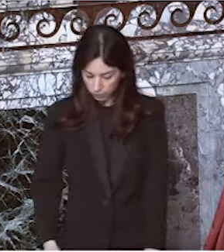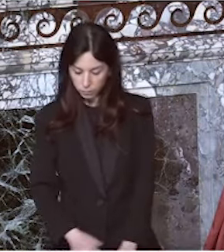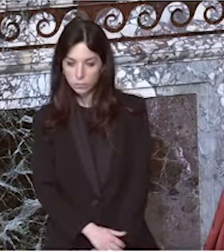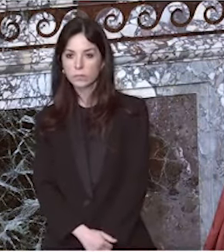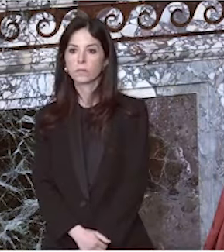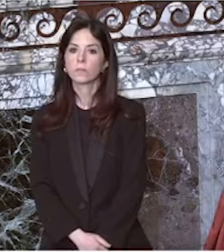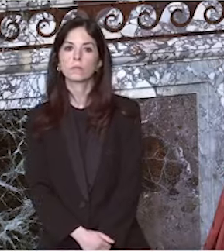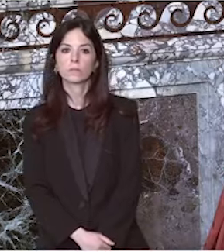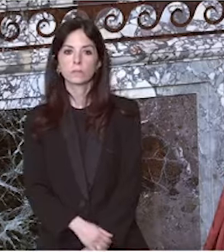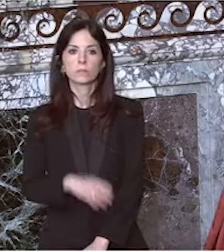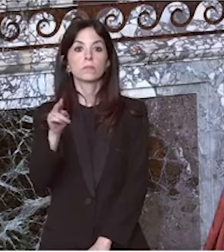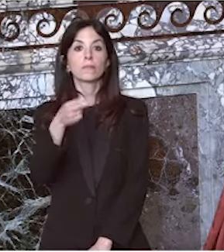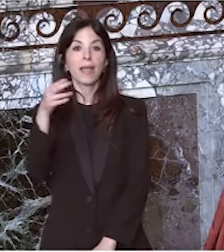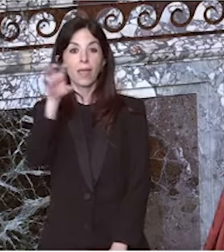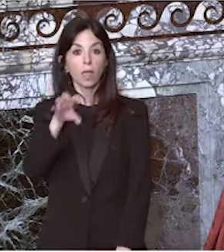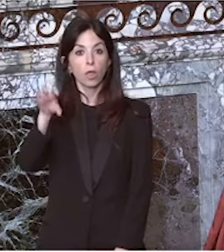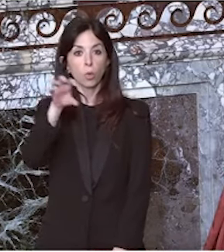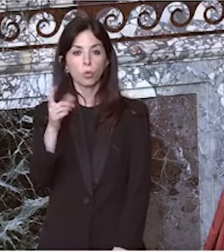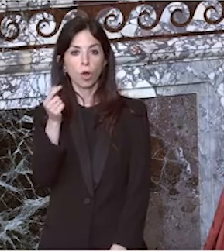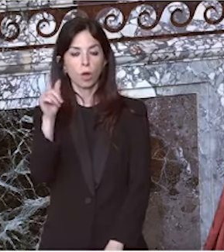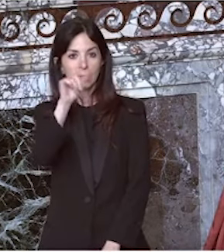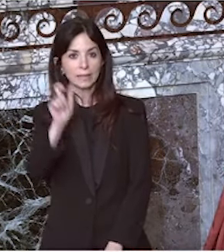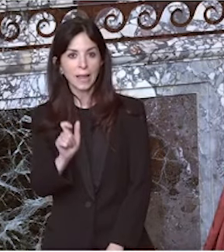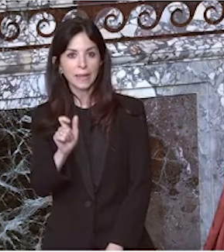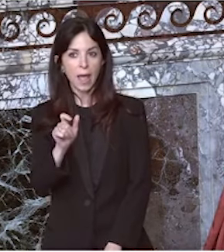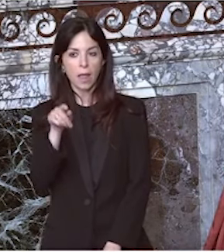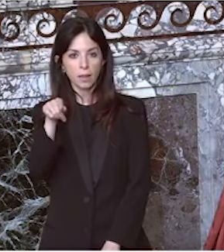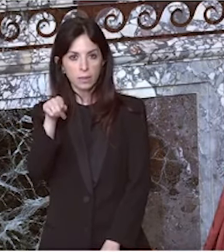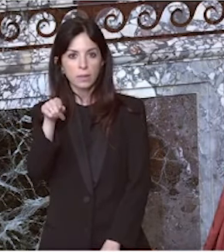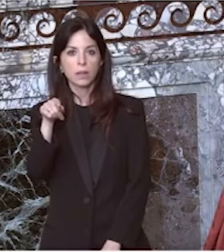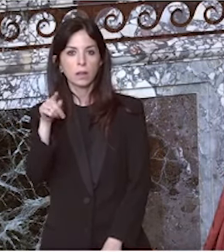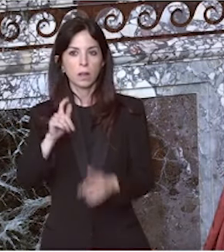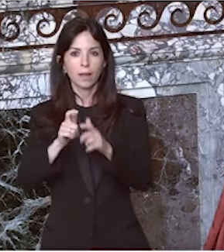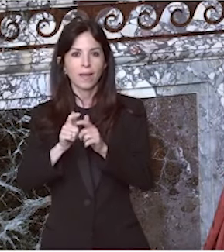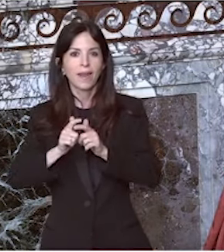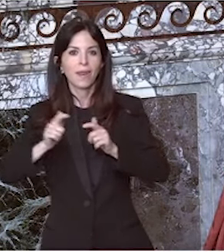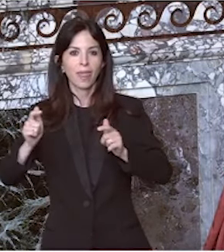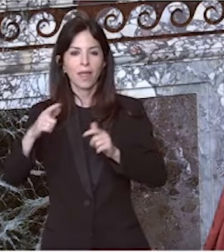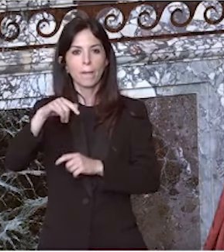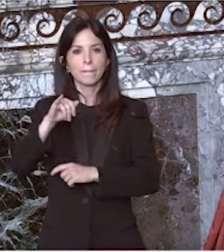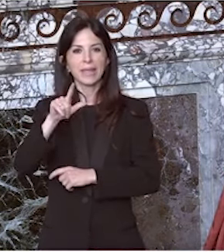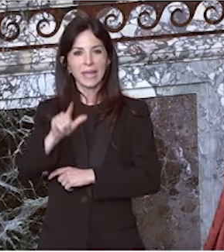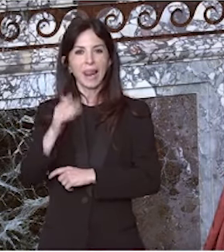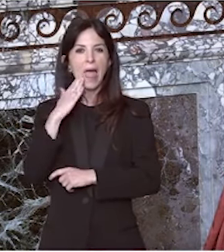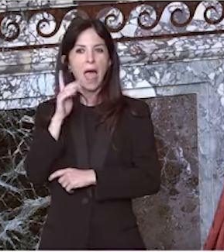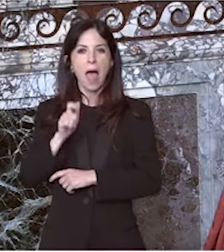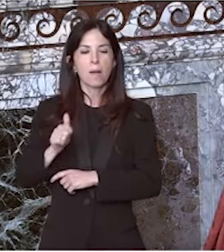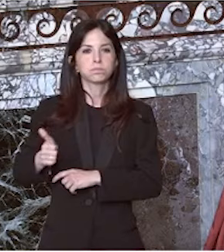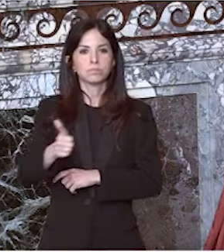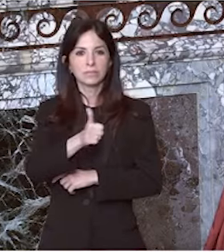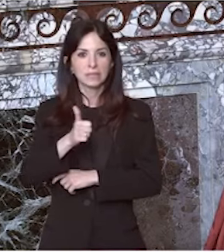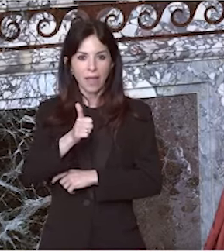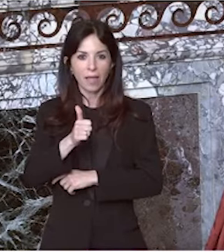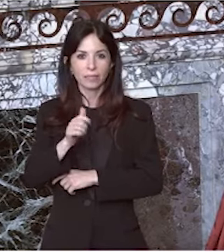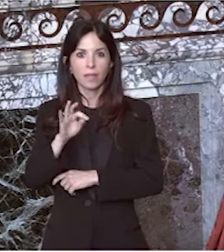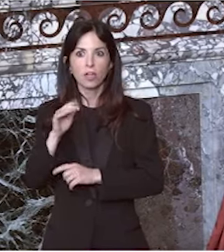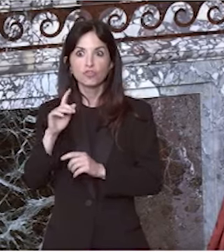Nell'area dell'euro, l'economia italiana è quella con la minore crescita del prodotto per abitante nell'ultimo quarto di